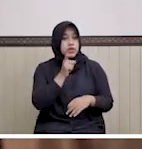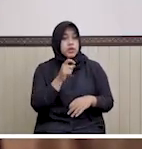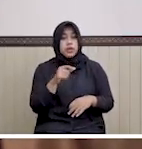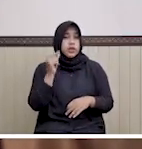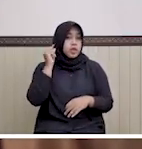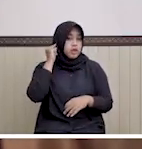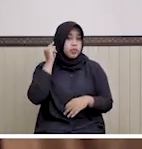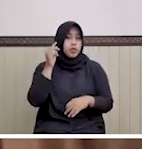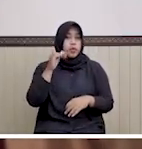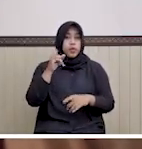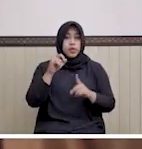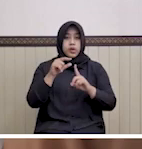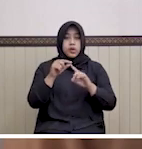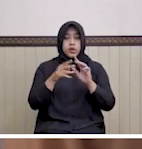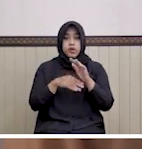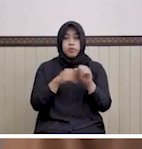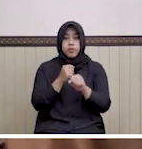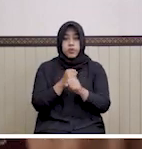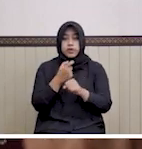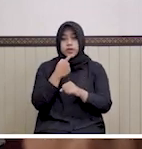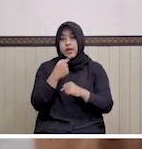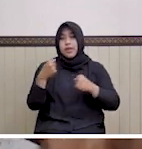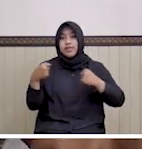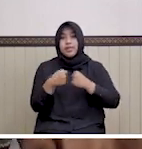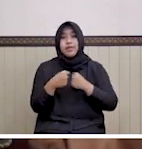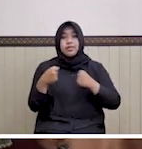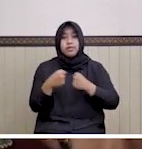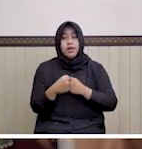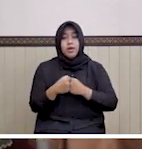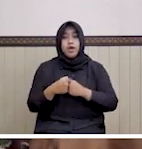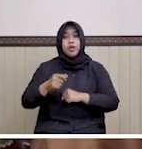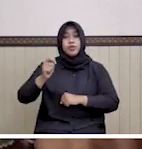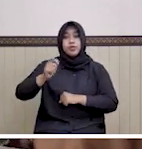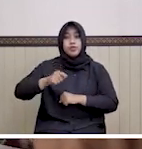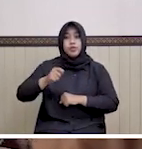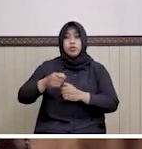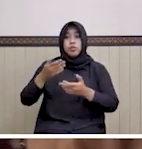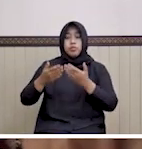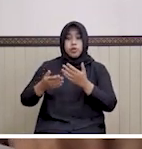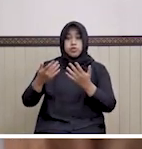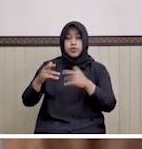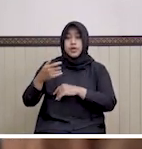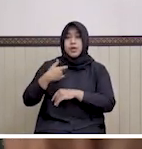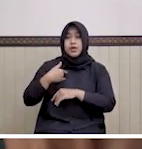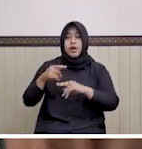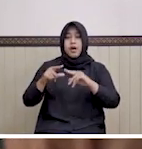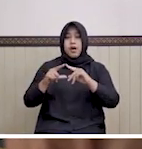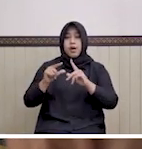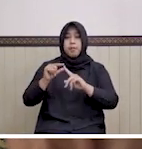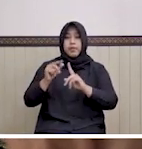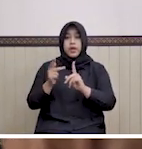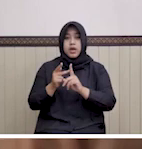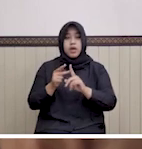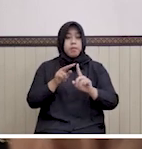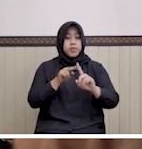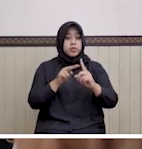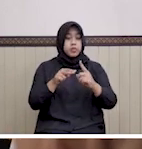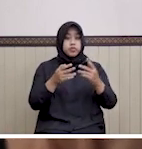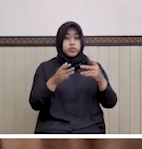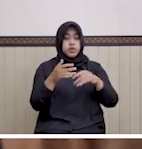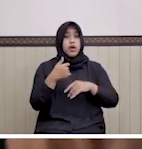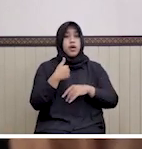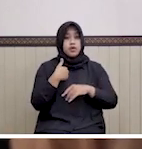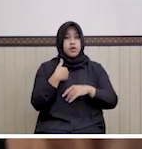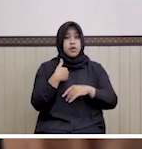Soalnya kan ini apa namanya tantangan hukum mungkin ah sudah ada HPH yang prospektif sudah lumayan gitu